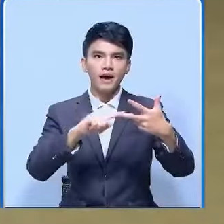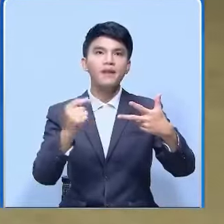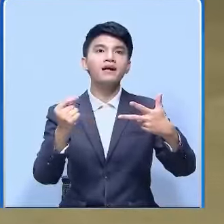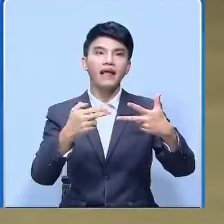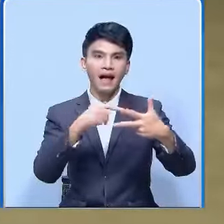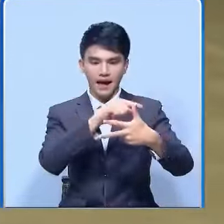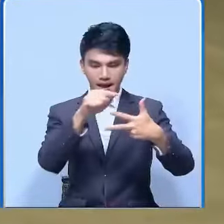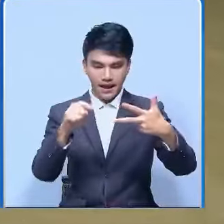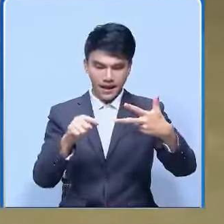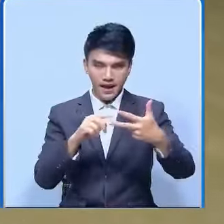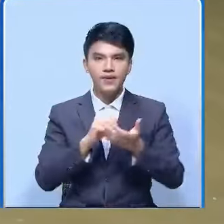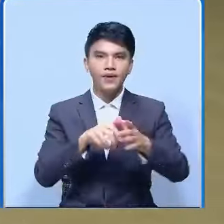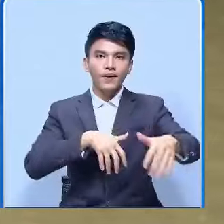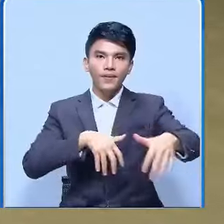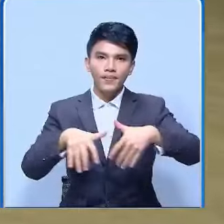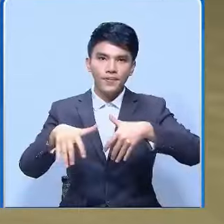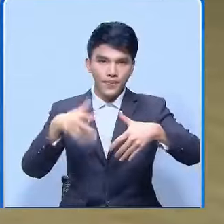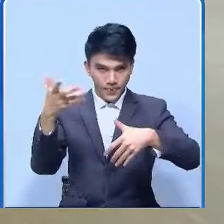ร่งช่วยเหลือชาวบ้านที่เดือดร้อนแล้วนะครับ ค่ะ